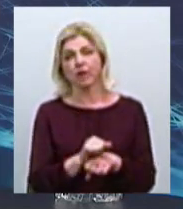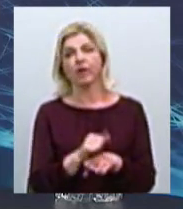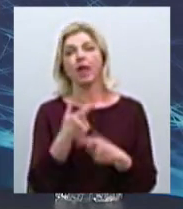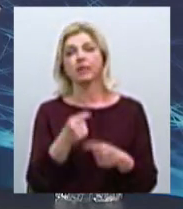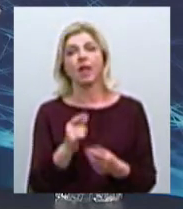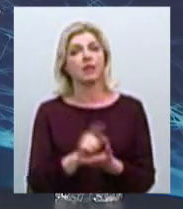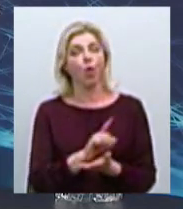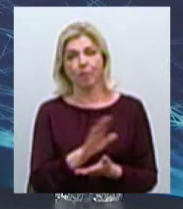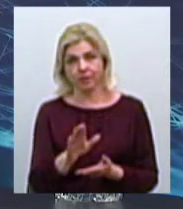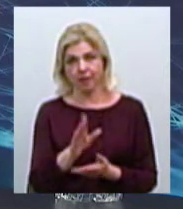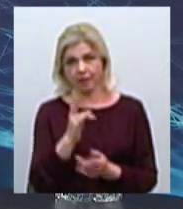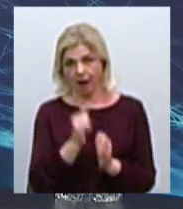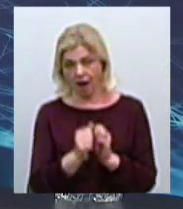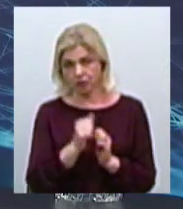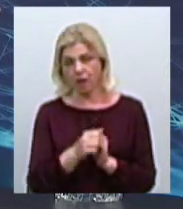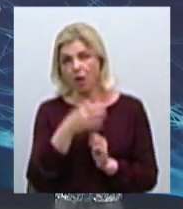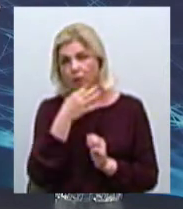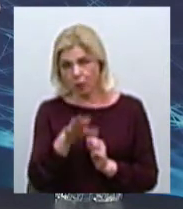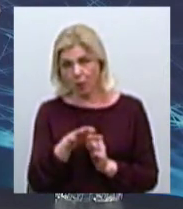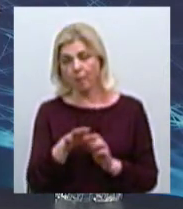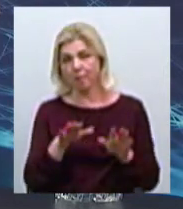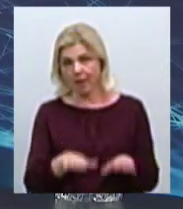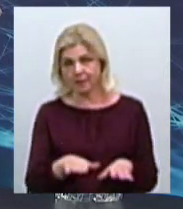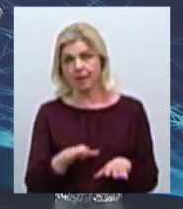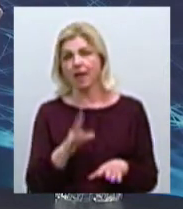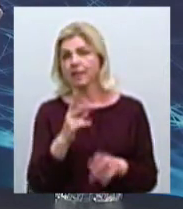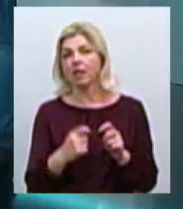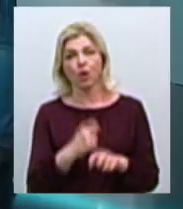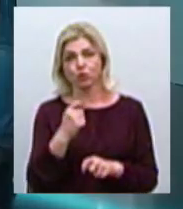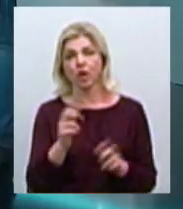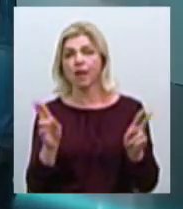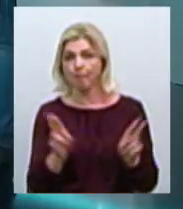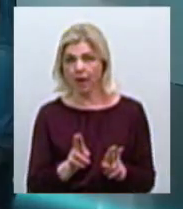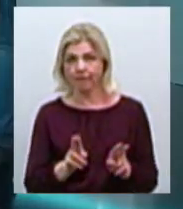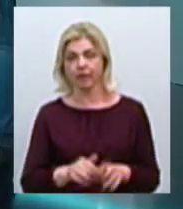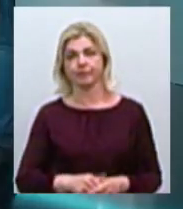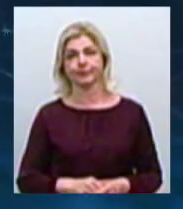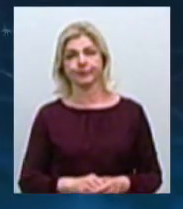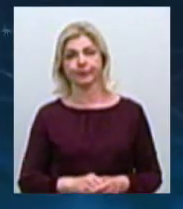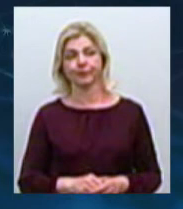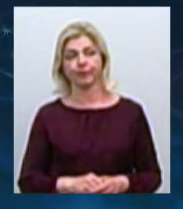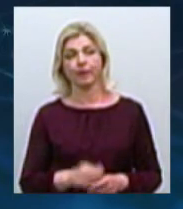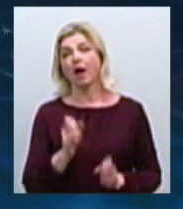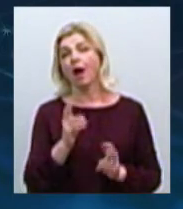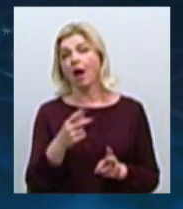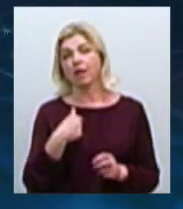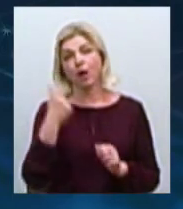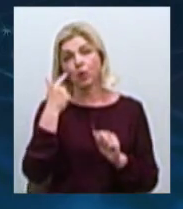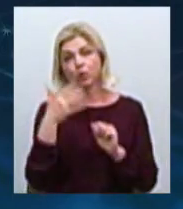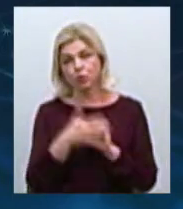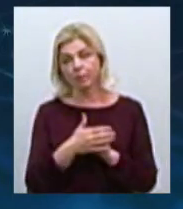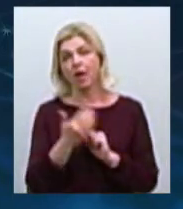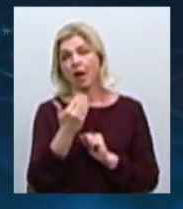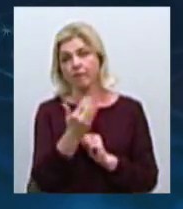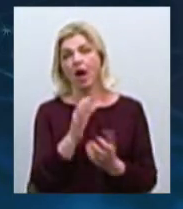зобов'язані зупинятися на кожній остановці, вони можуть зупинятися в будь-якому місці, не нарушаючи правил дорожнього движення. Угу. Наскільки я розумію, вони планується,